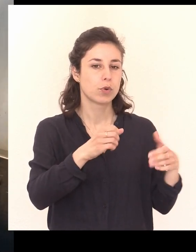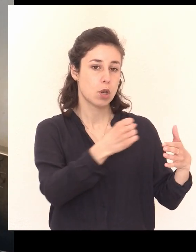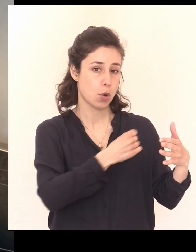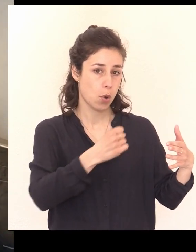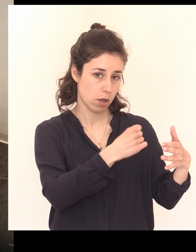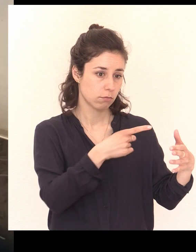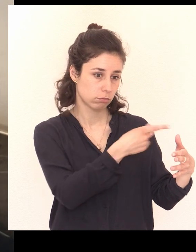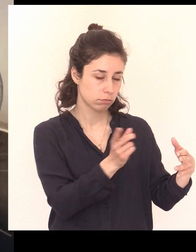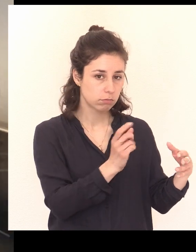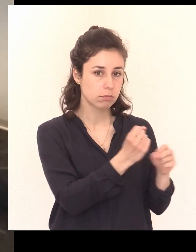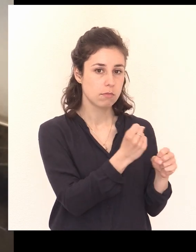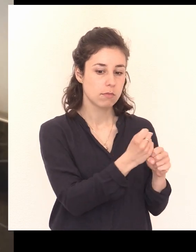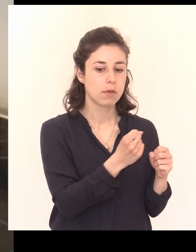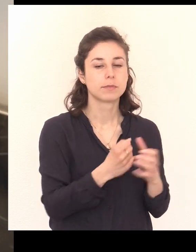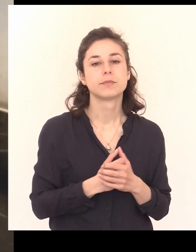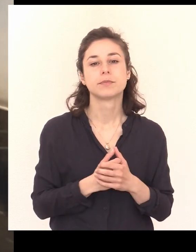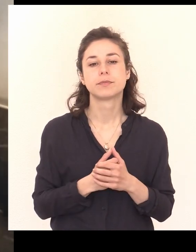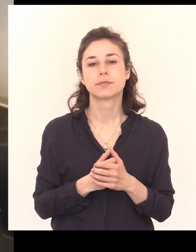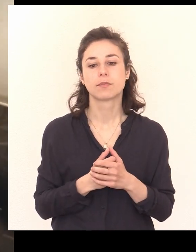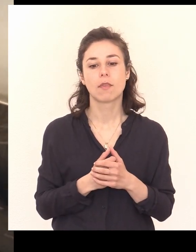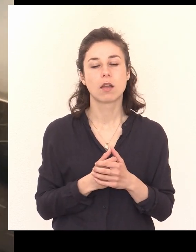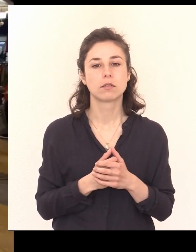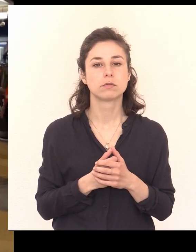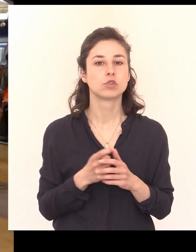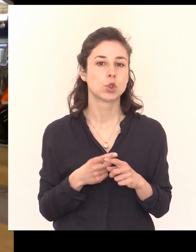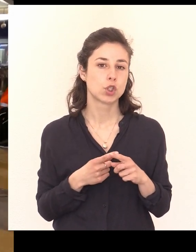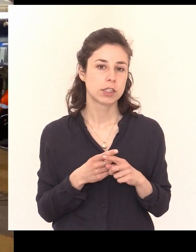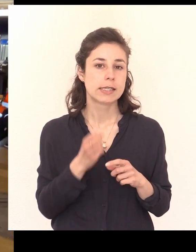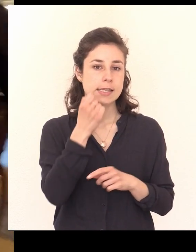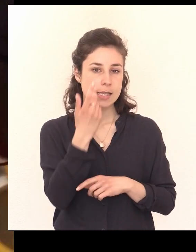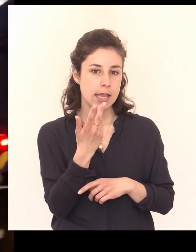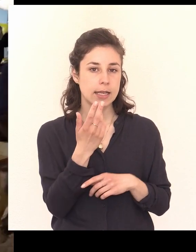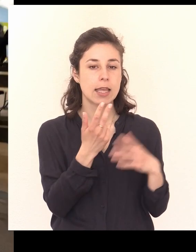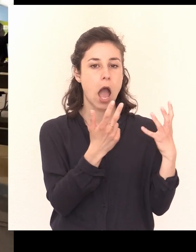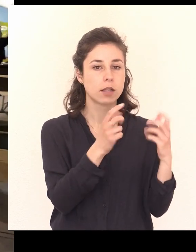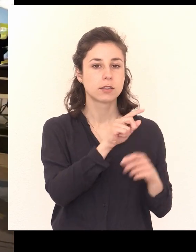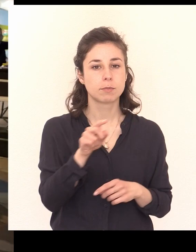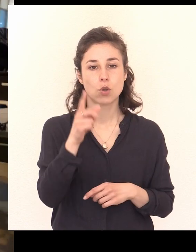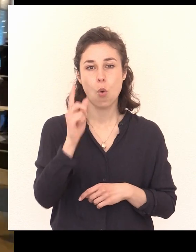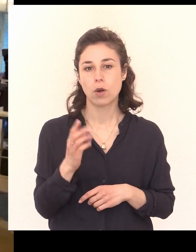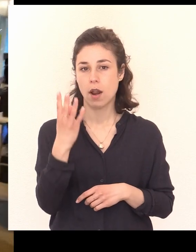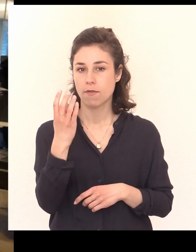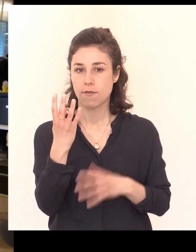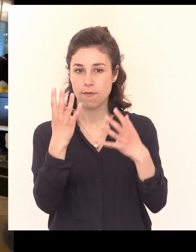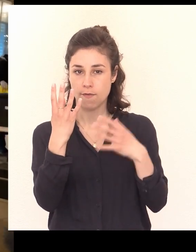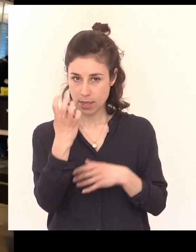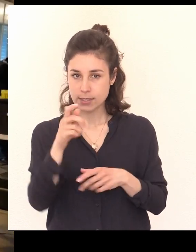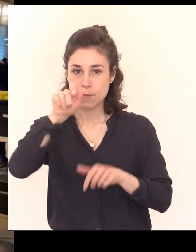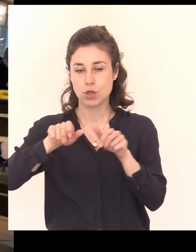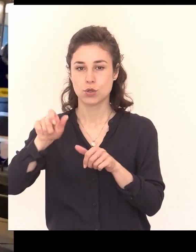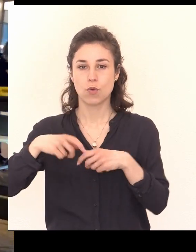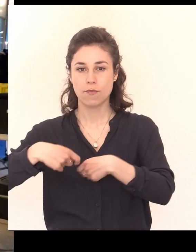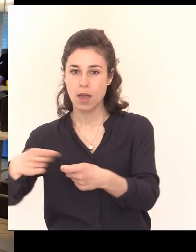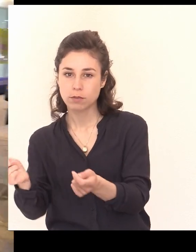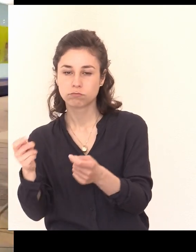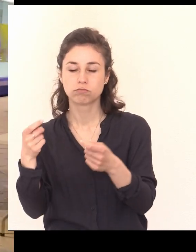jeden Fall die Küchentätigkeiten machen, alles drum und dran. Und wir versorgen hier im Durchschnitt mittlerweile täglich 80 bis 140 Leute. Es macht